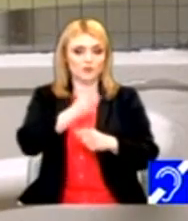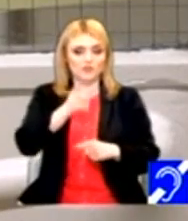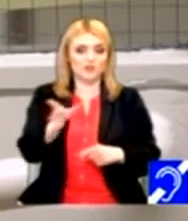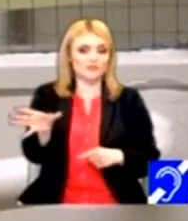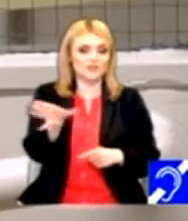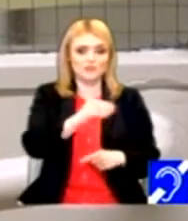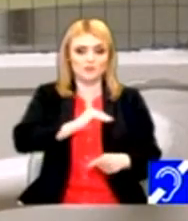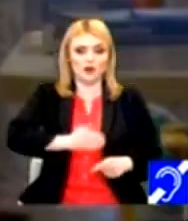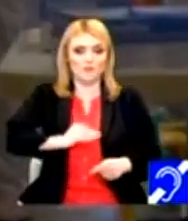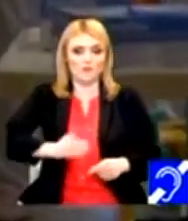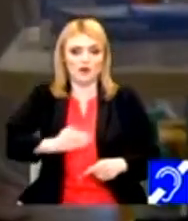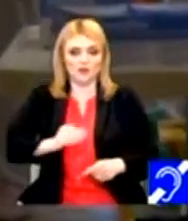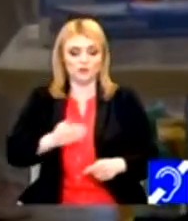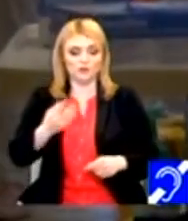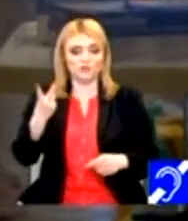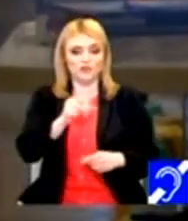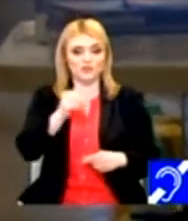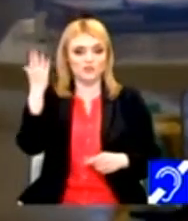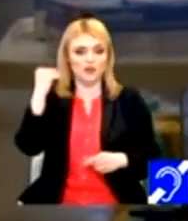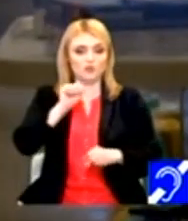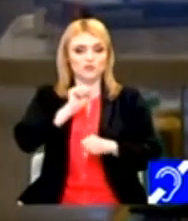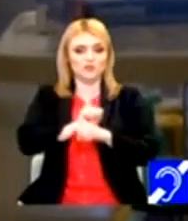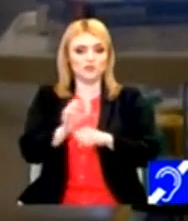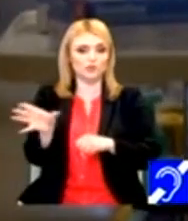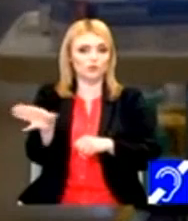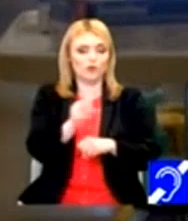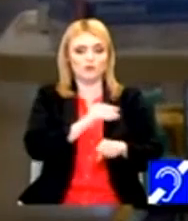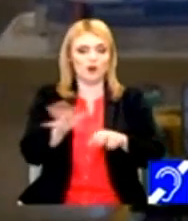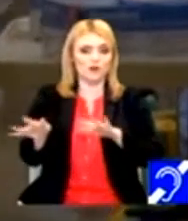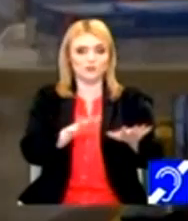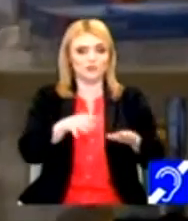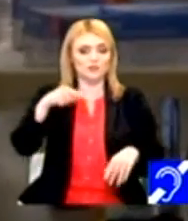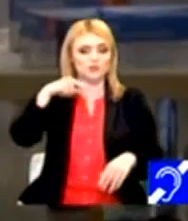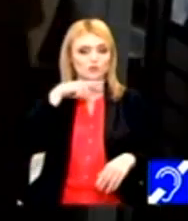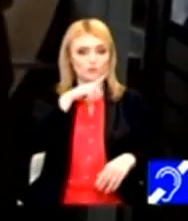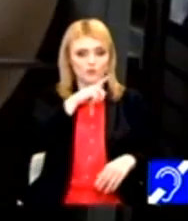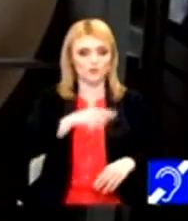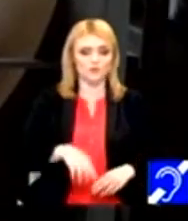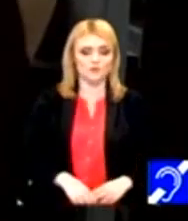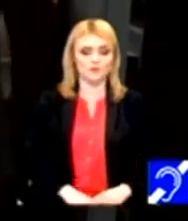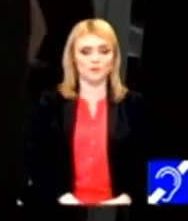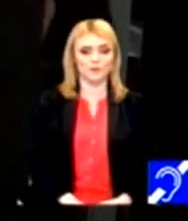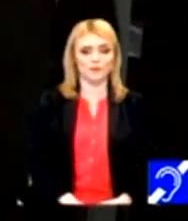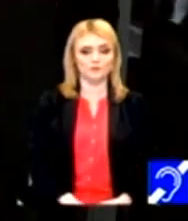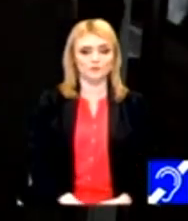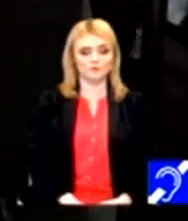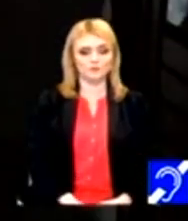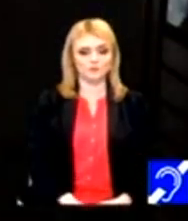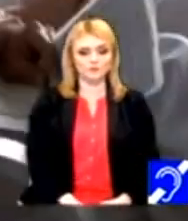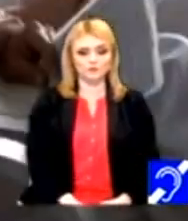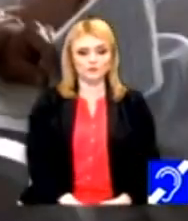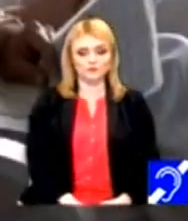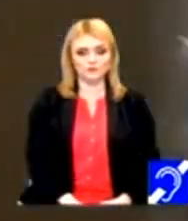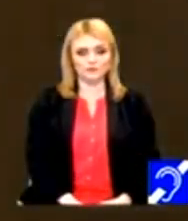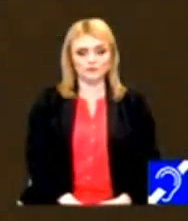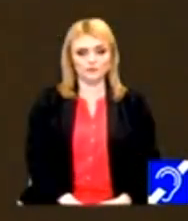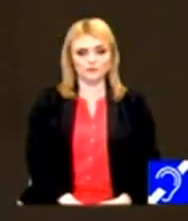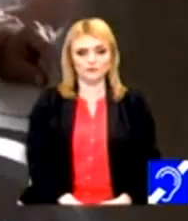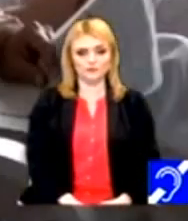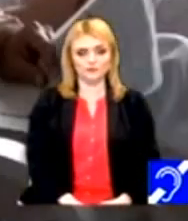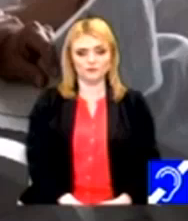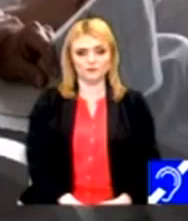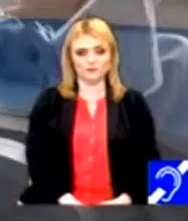pentru că în acel document al Uniunii Europene, în ceea ce privește țările din parteneriatul estic, se spune că acei bani sunt alocați pentru nevoi